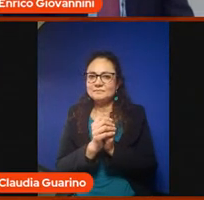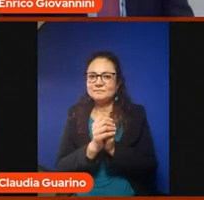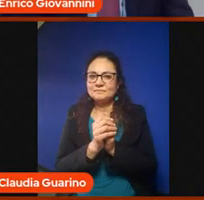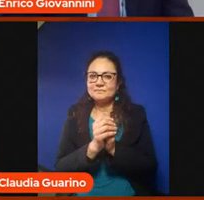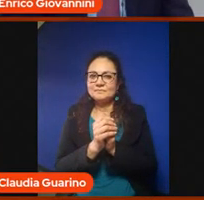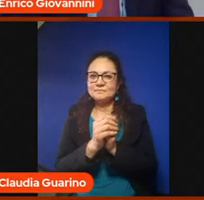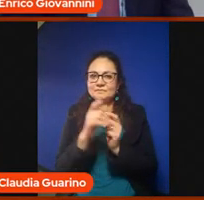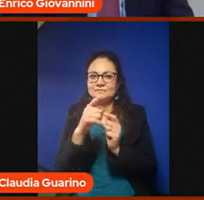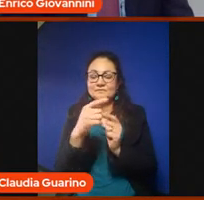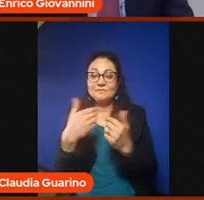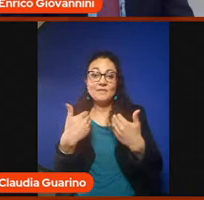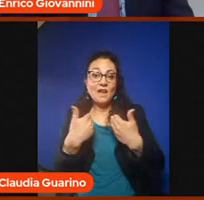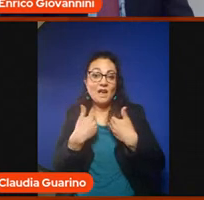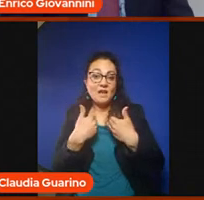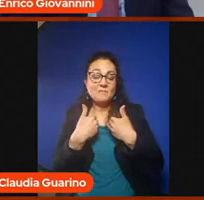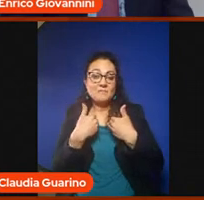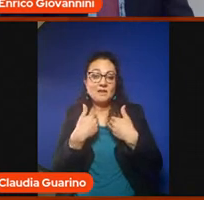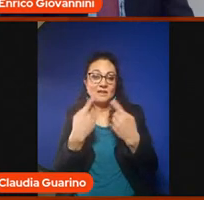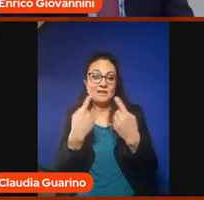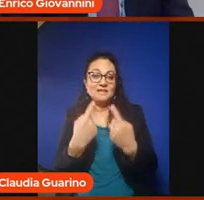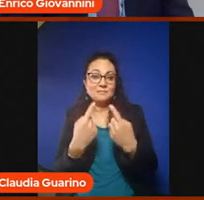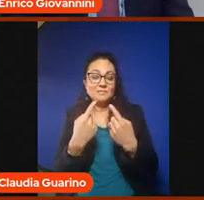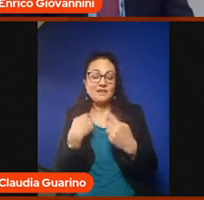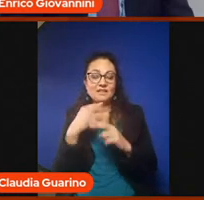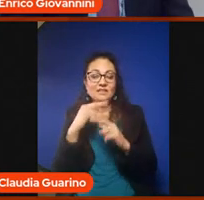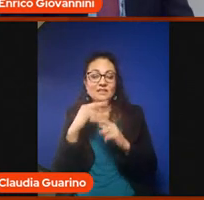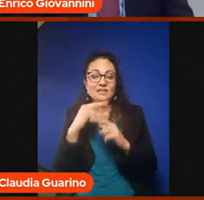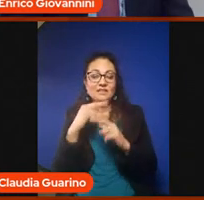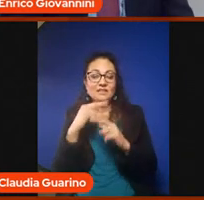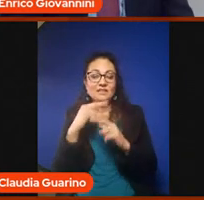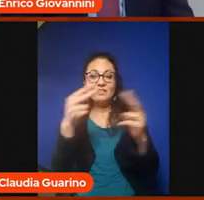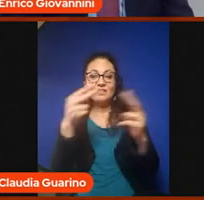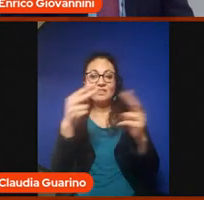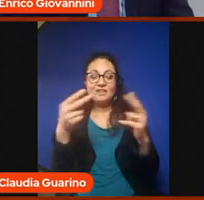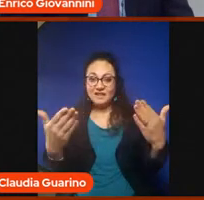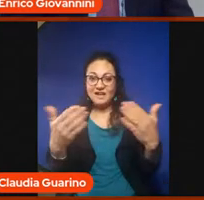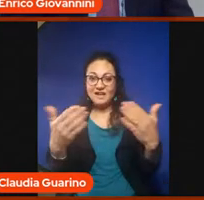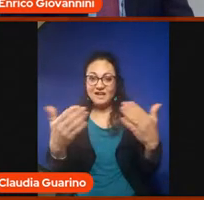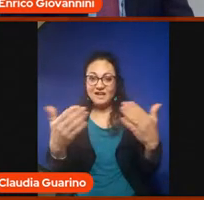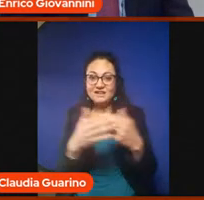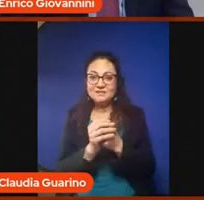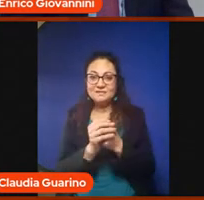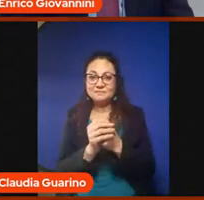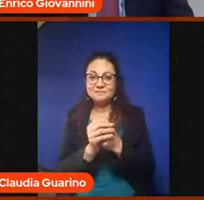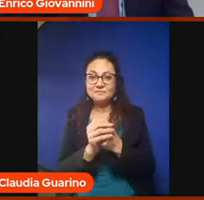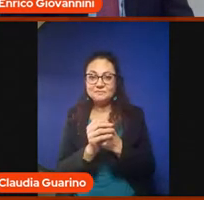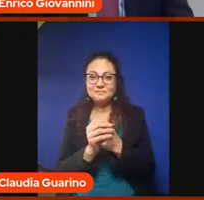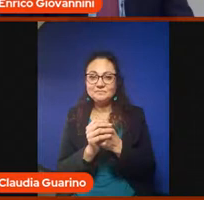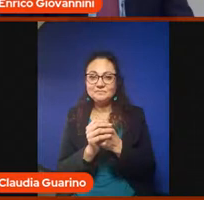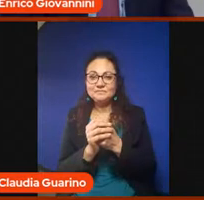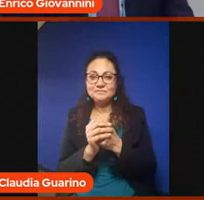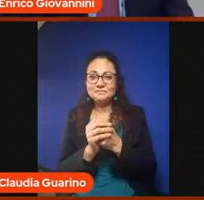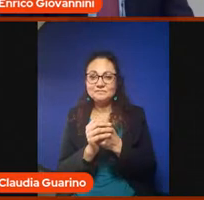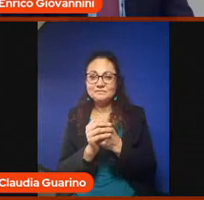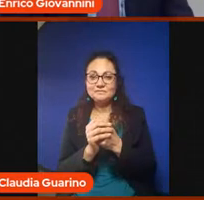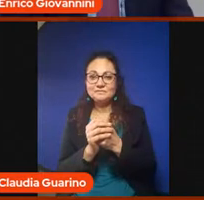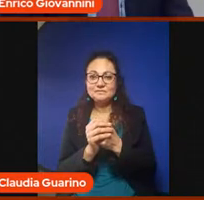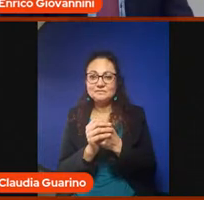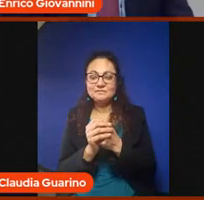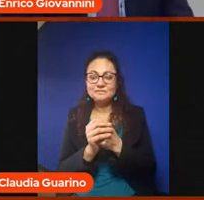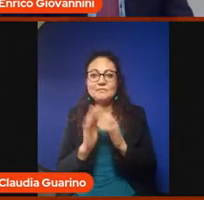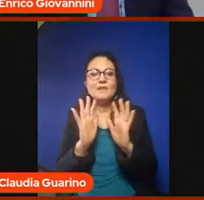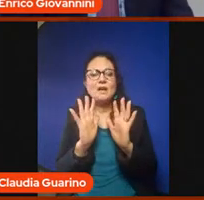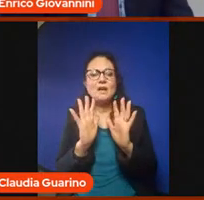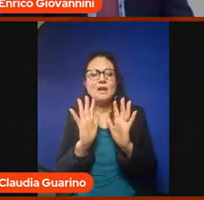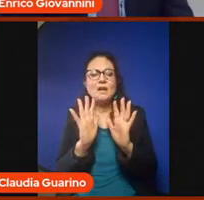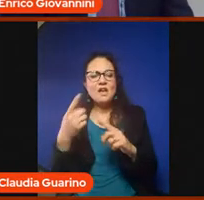di ringraziarvi dal profondo del cuore, ma anche con un pizzico